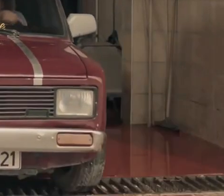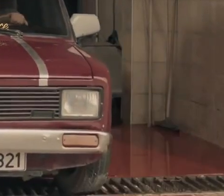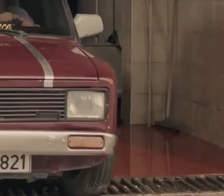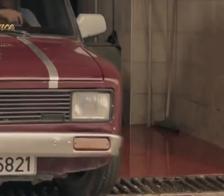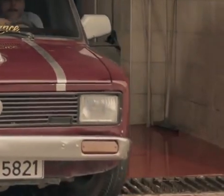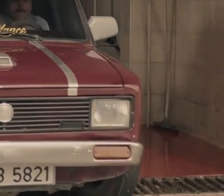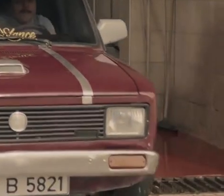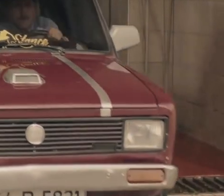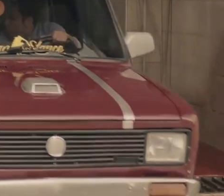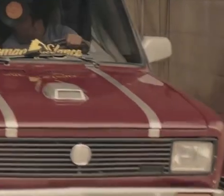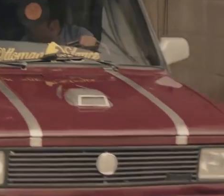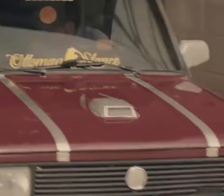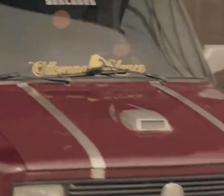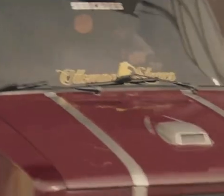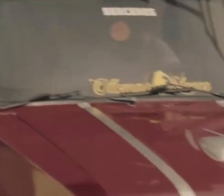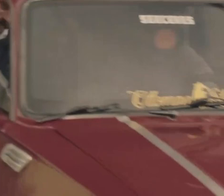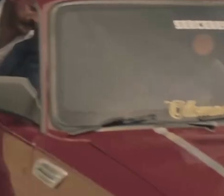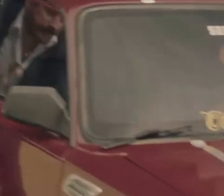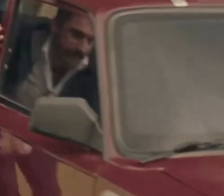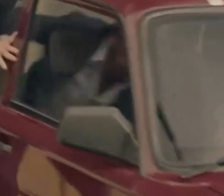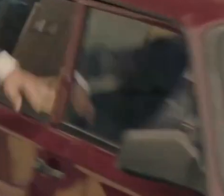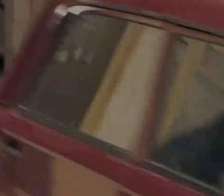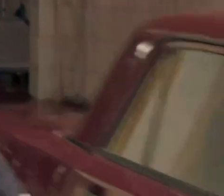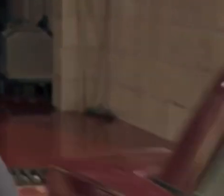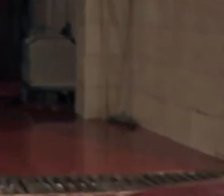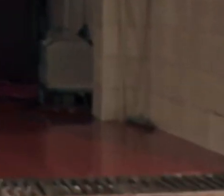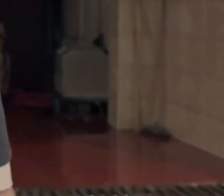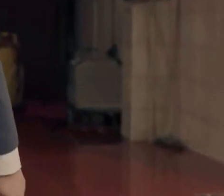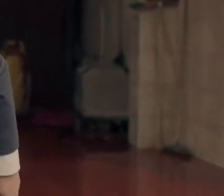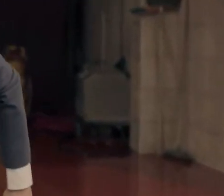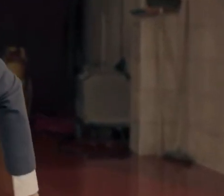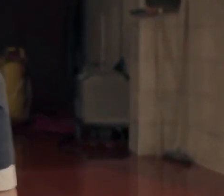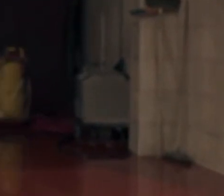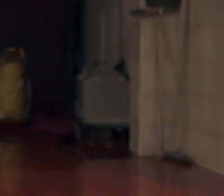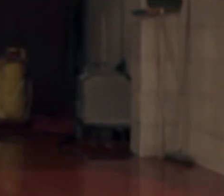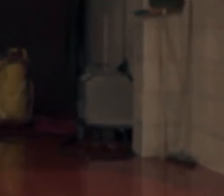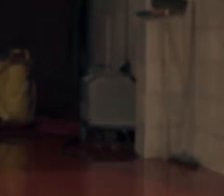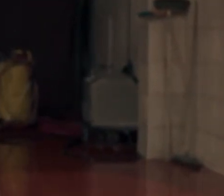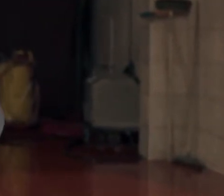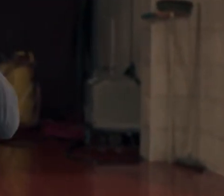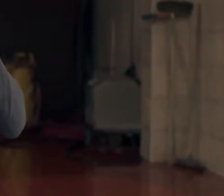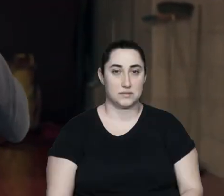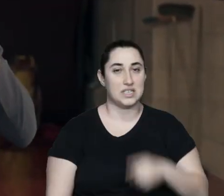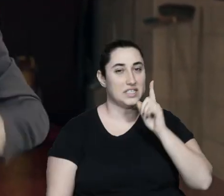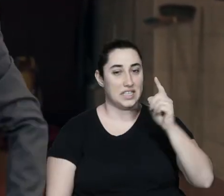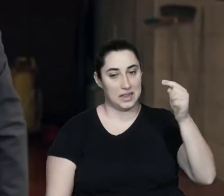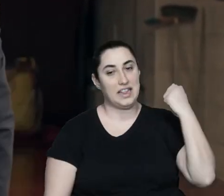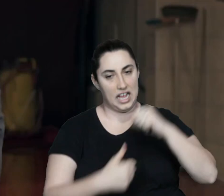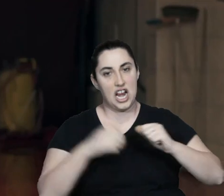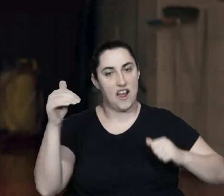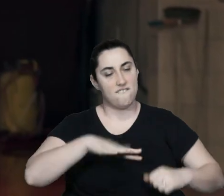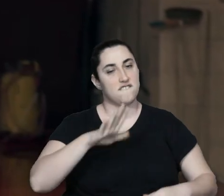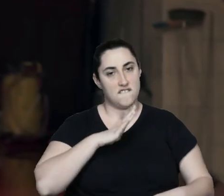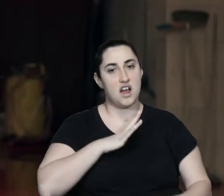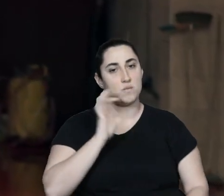Oral sanki tutabilecek gibi kapı ortaya yapıştı. Ama İsmail basıp gidince geride kaldı. Lan sen buraya geri gelmeyecek